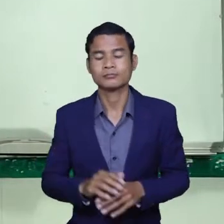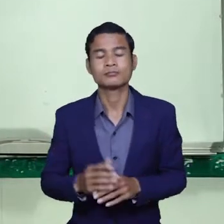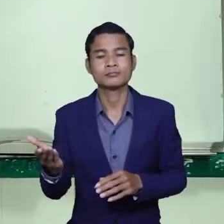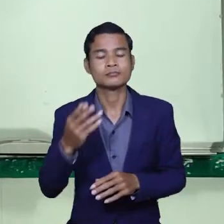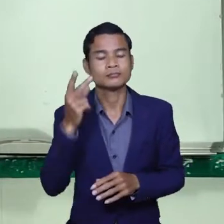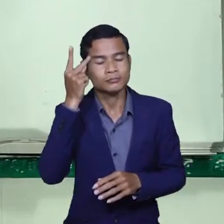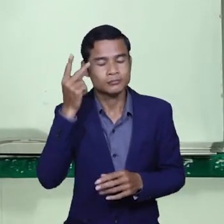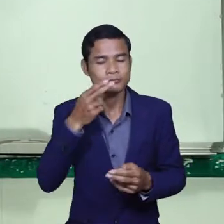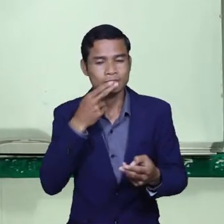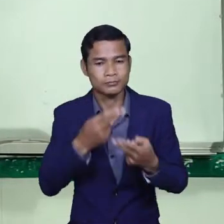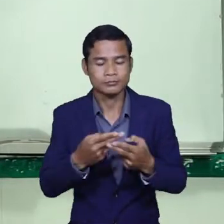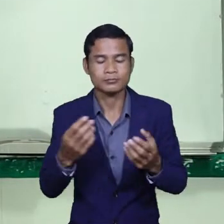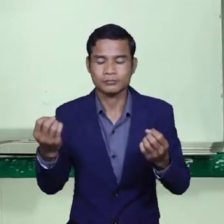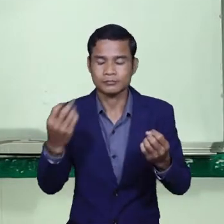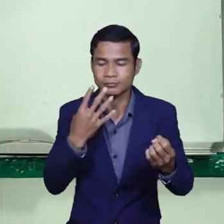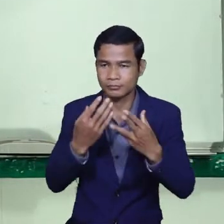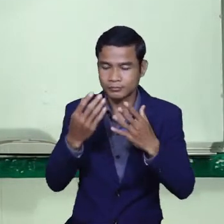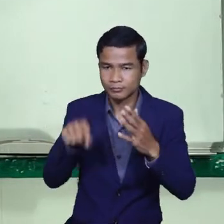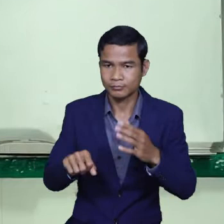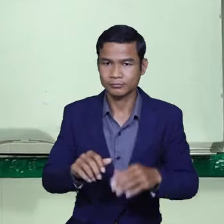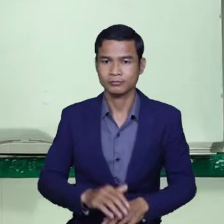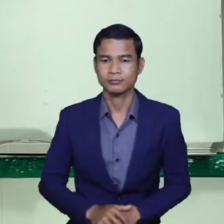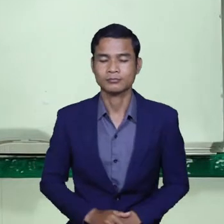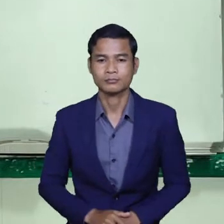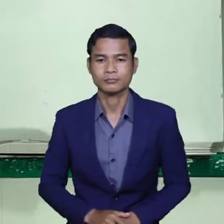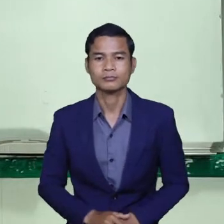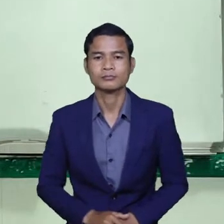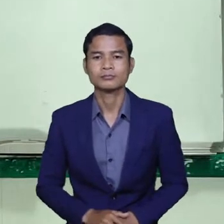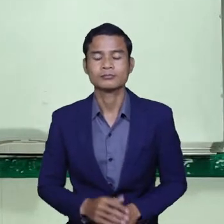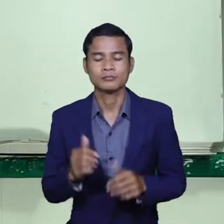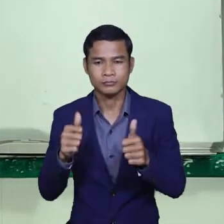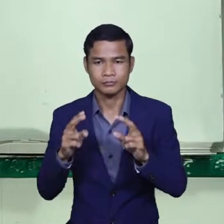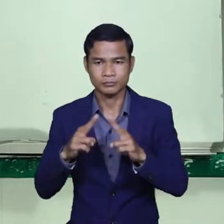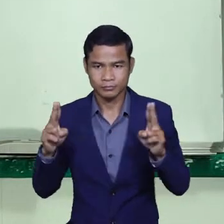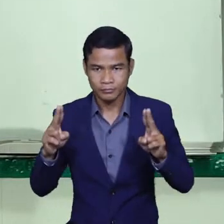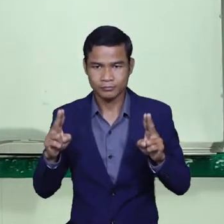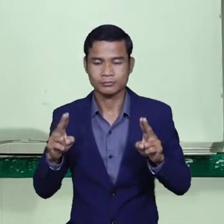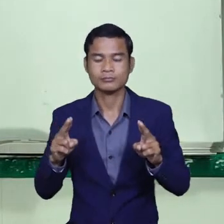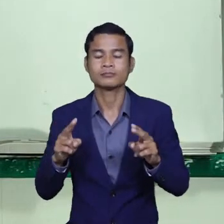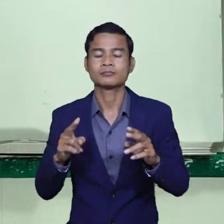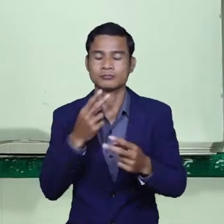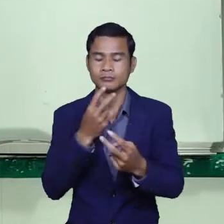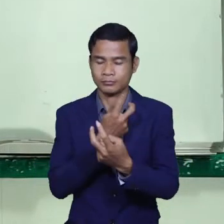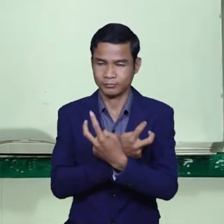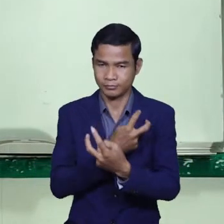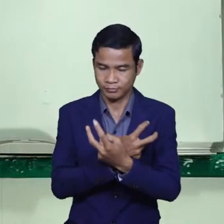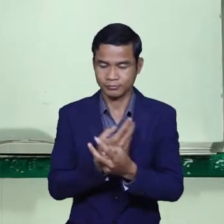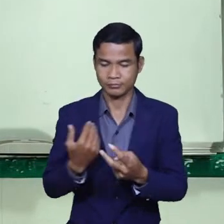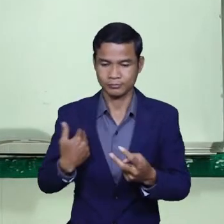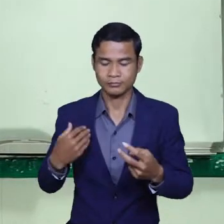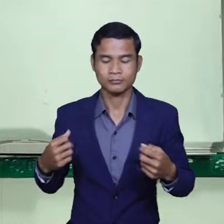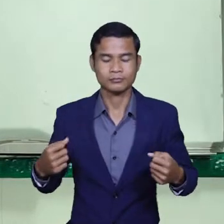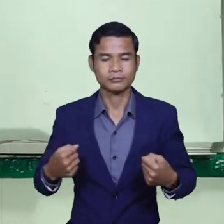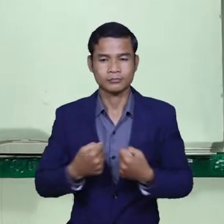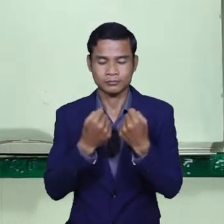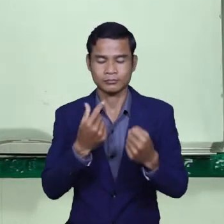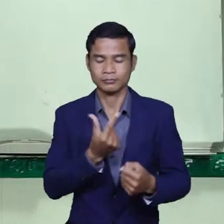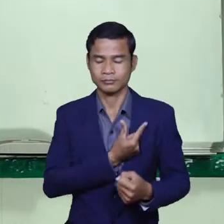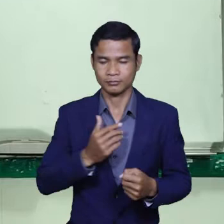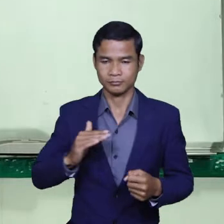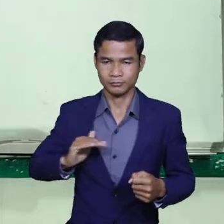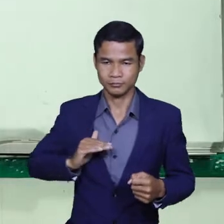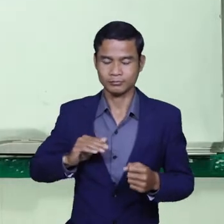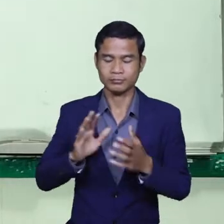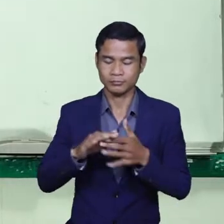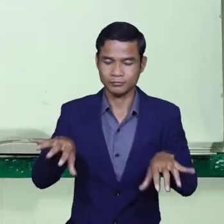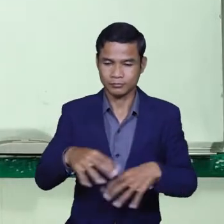កូនណាហើយឆ្លើយប្រាប់អ្នកគ្រូចាល្អណាស់កូនចាឆ្អឹងចាមានគ្រោះថ្នាក់ដោយសារចាស